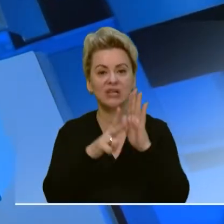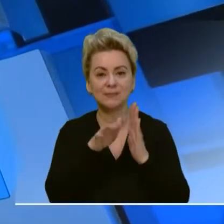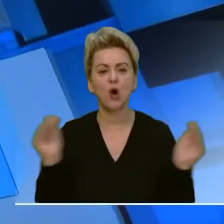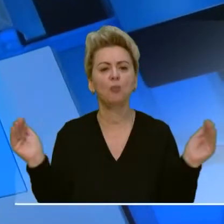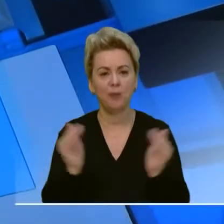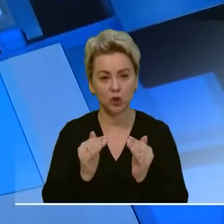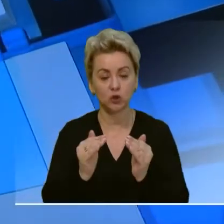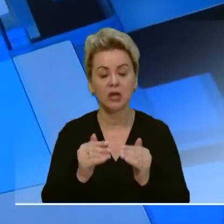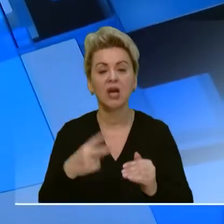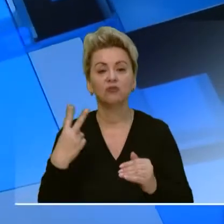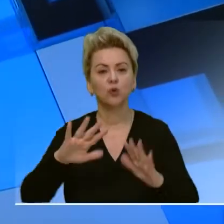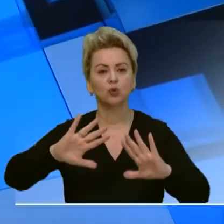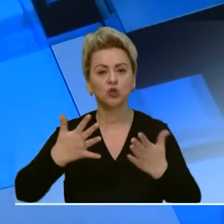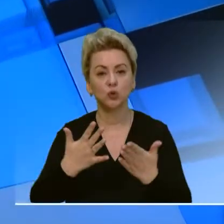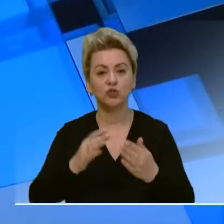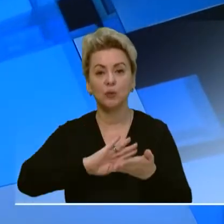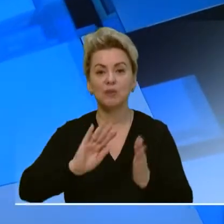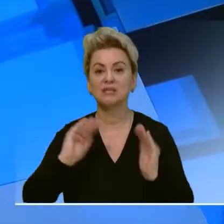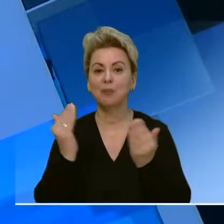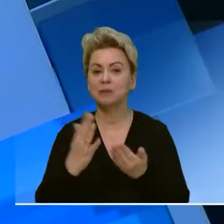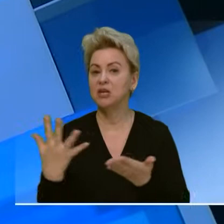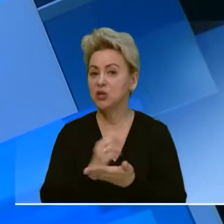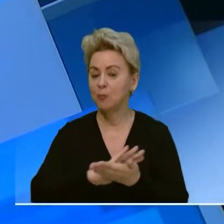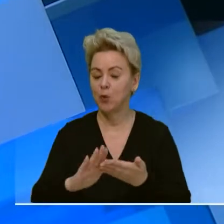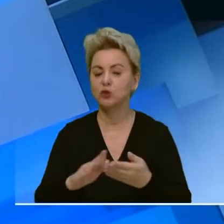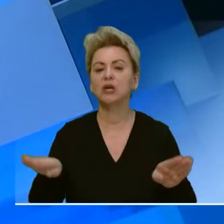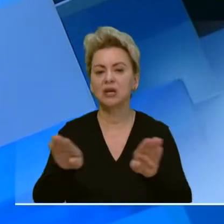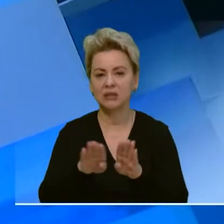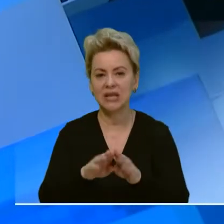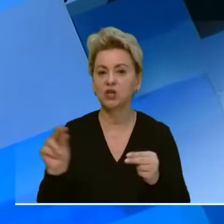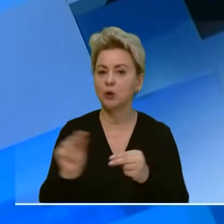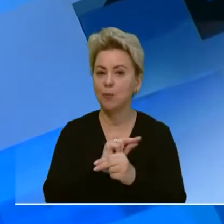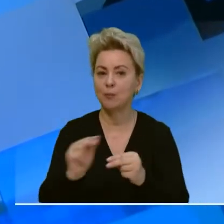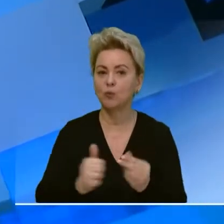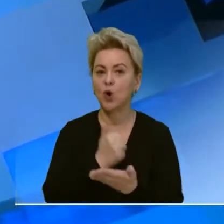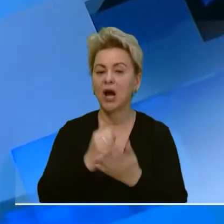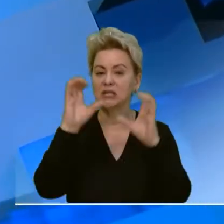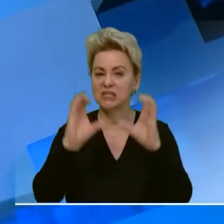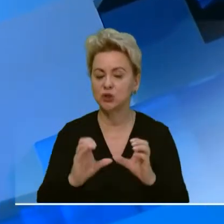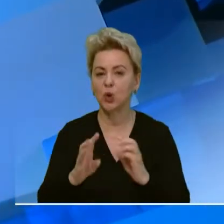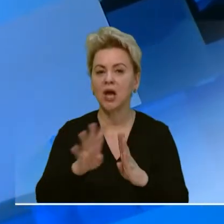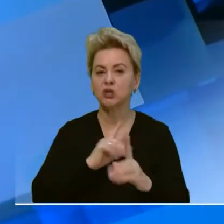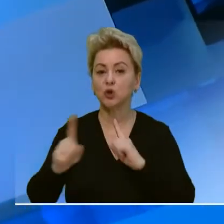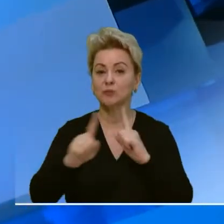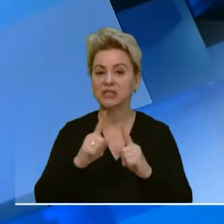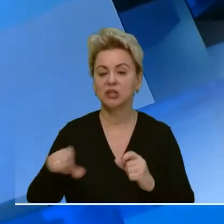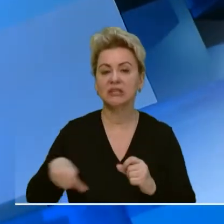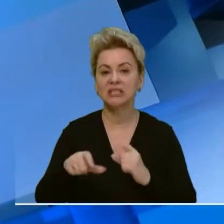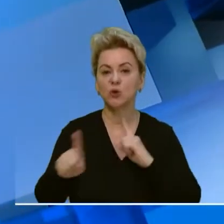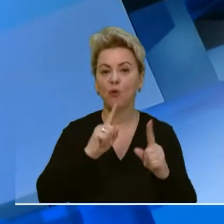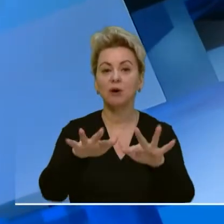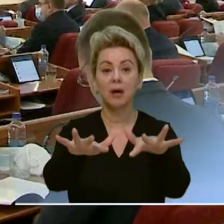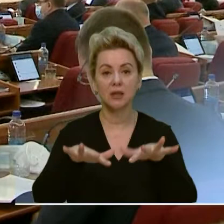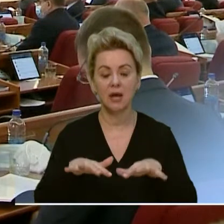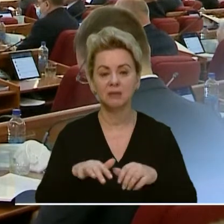стало меньше. В обоих случаях без пандемии не обошлось. Не обошлось и без поправок Конституции на очередном заседании Донского